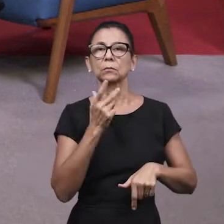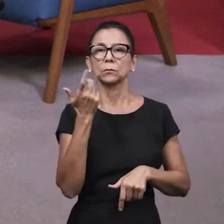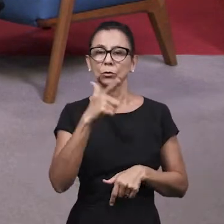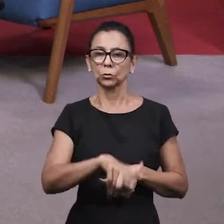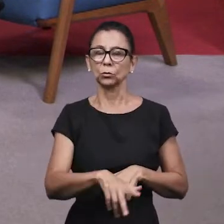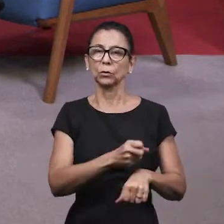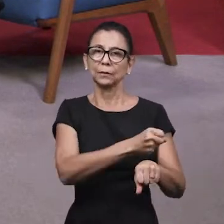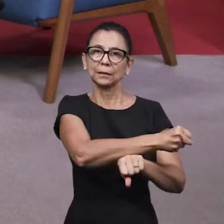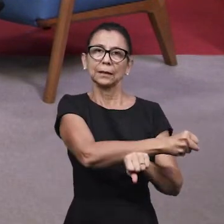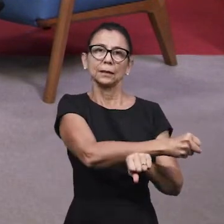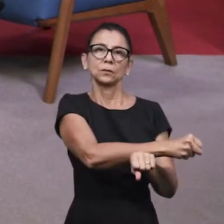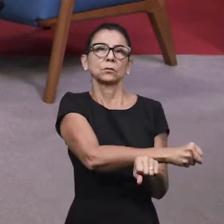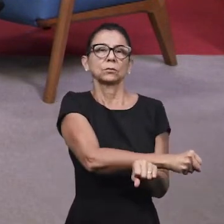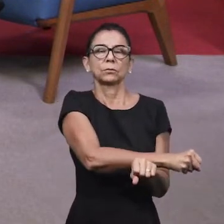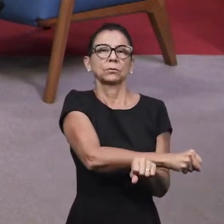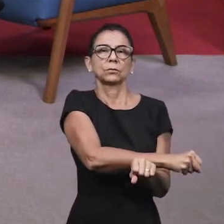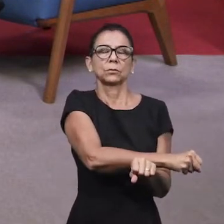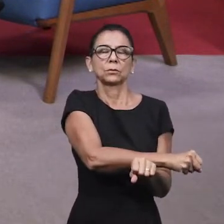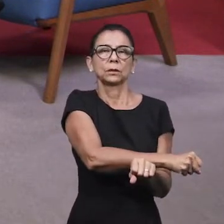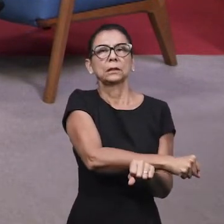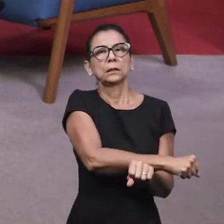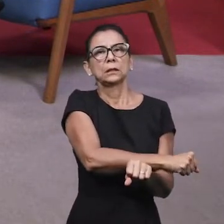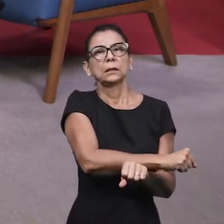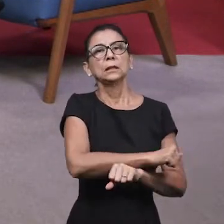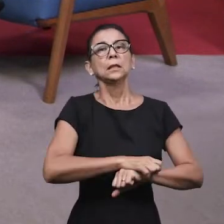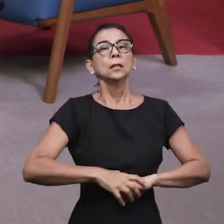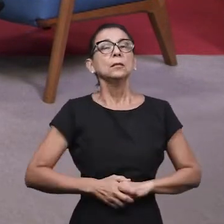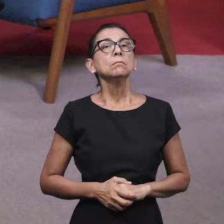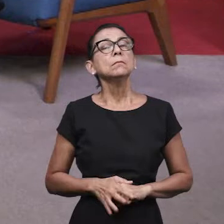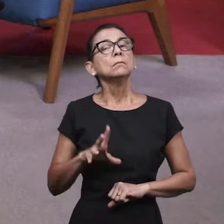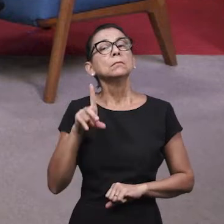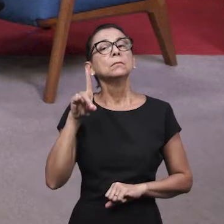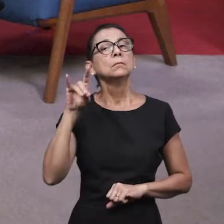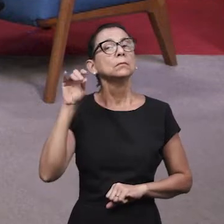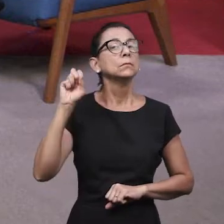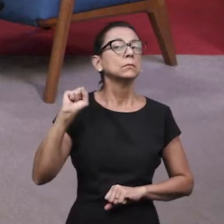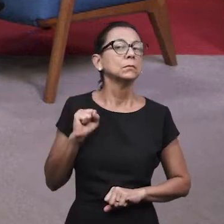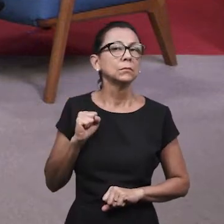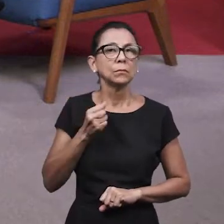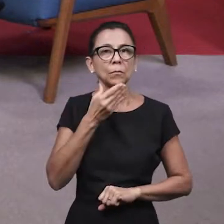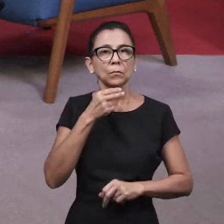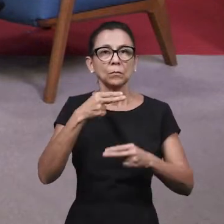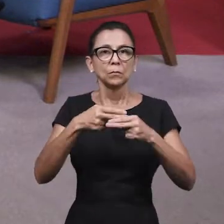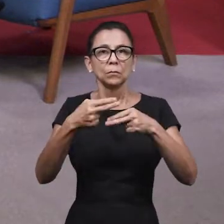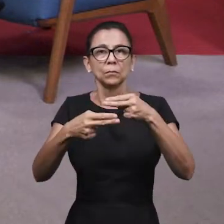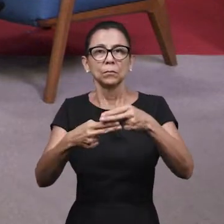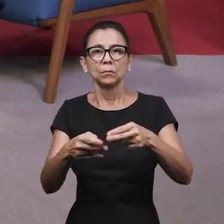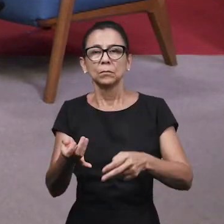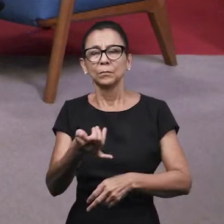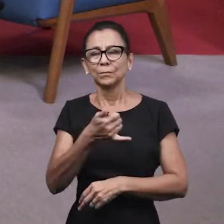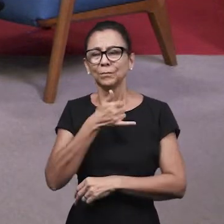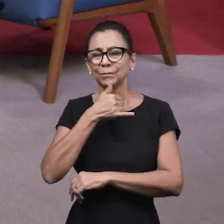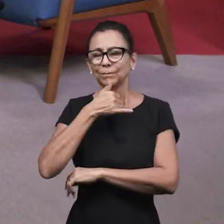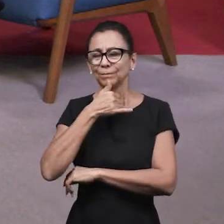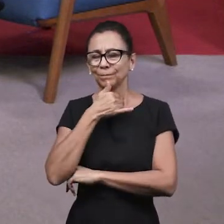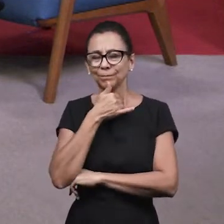pays. Un jour, le roi de cet endroit a vu Néhémie triste. Qu'est-ce que se passe?